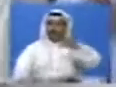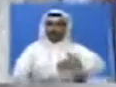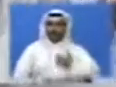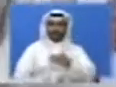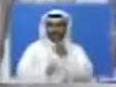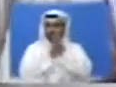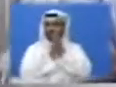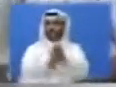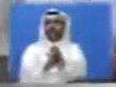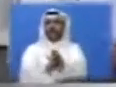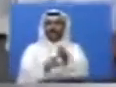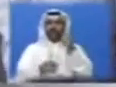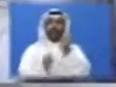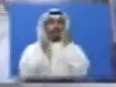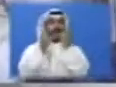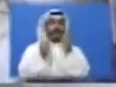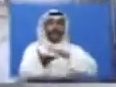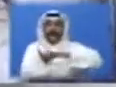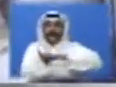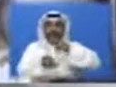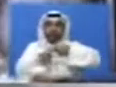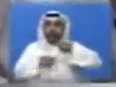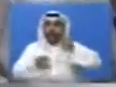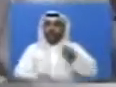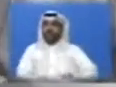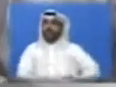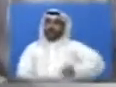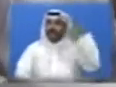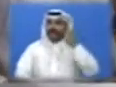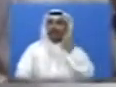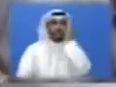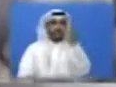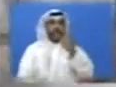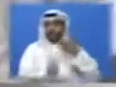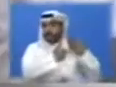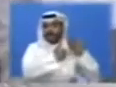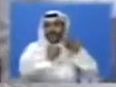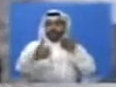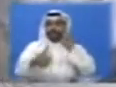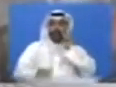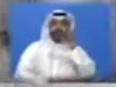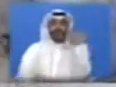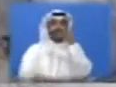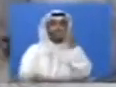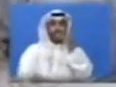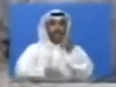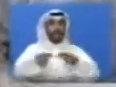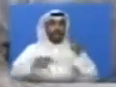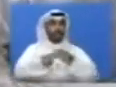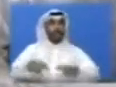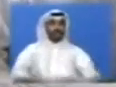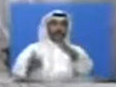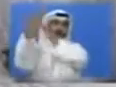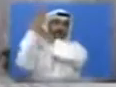أن العنزي وجيرمان ما هما إلا مثالا متجددا لعطاء الشباب الكويتي وتحمله